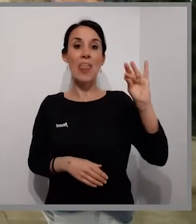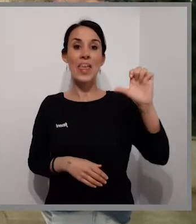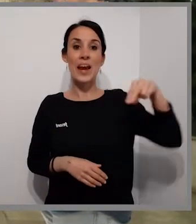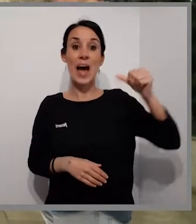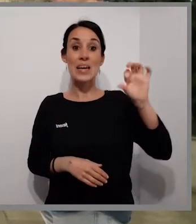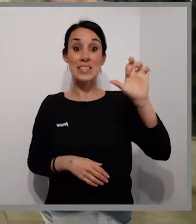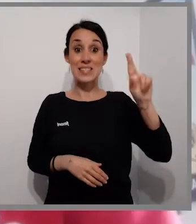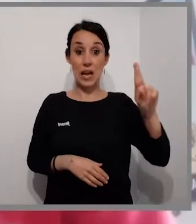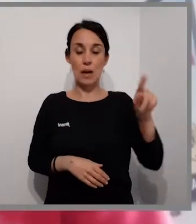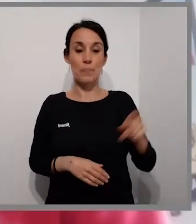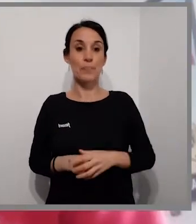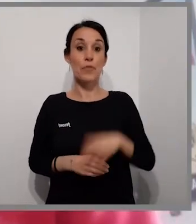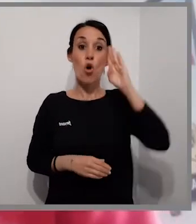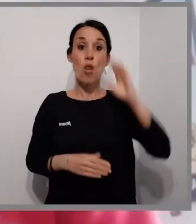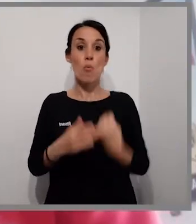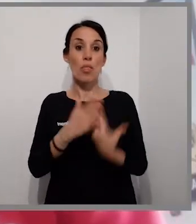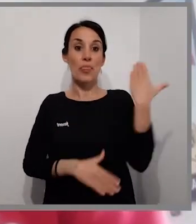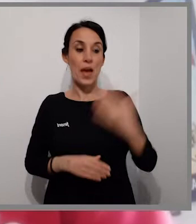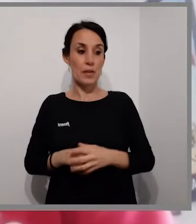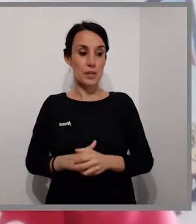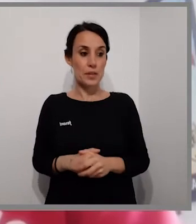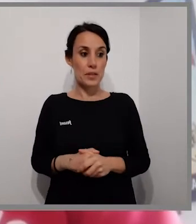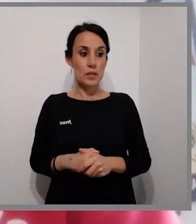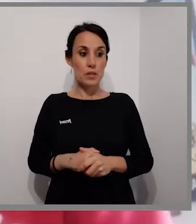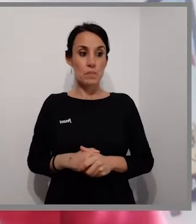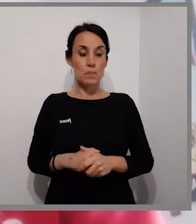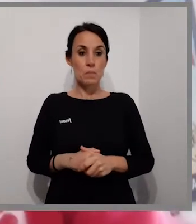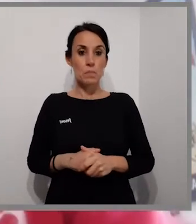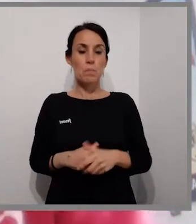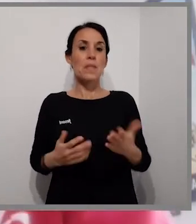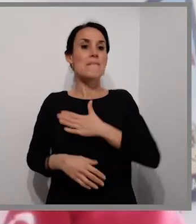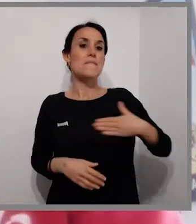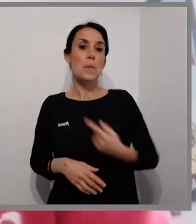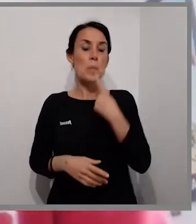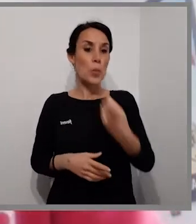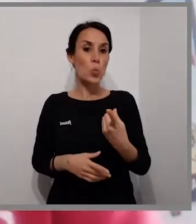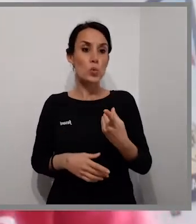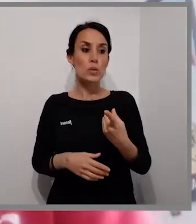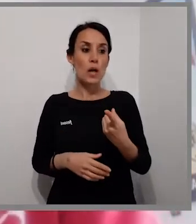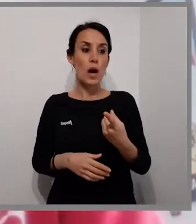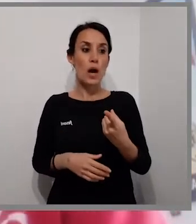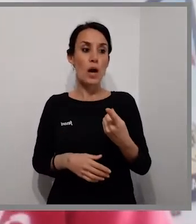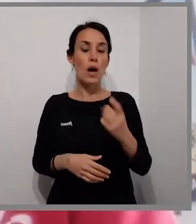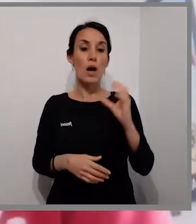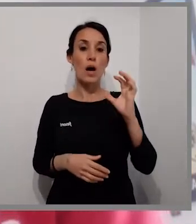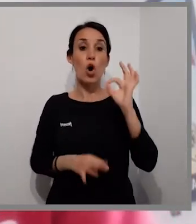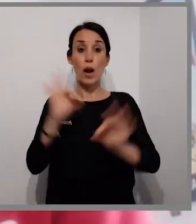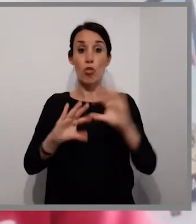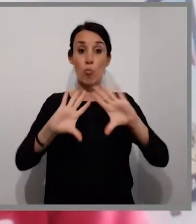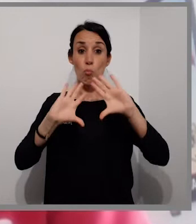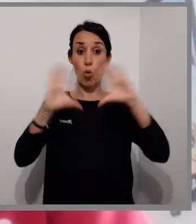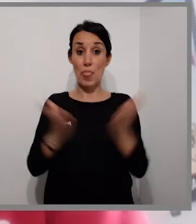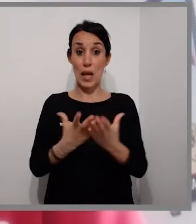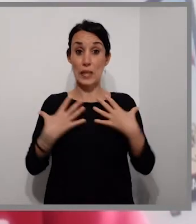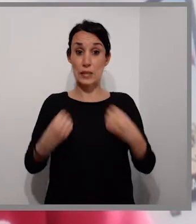SER. Hola, bon dia, president. Hola, molt bon dia, Joan. Volia preguntar-li per